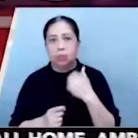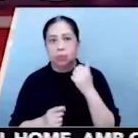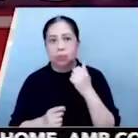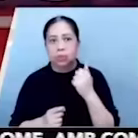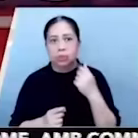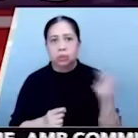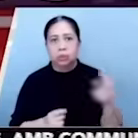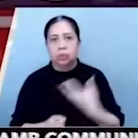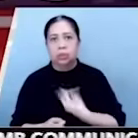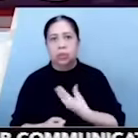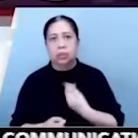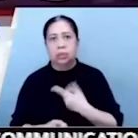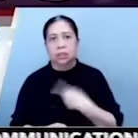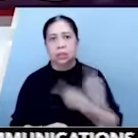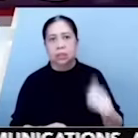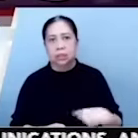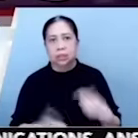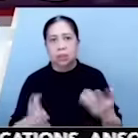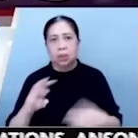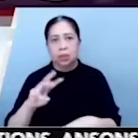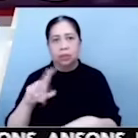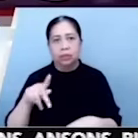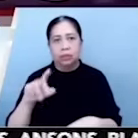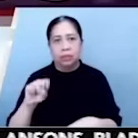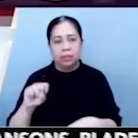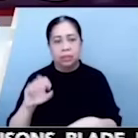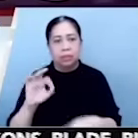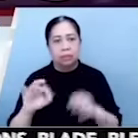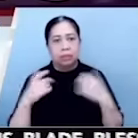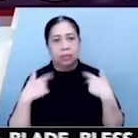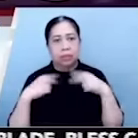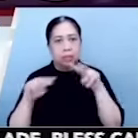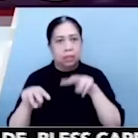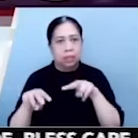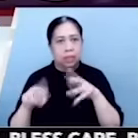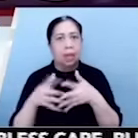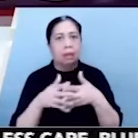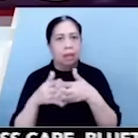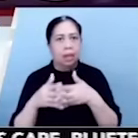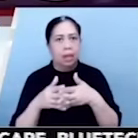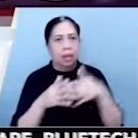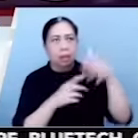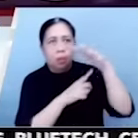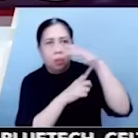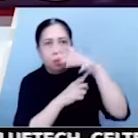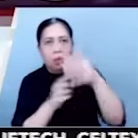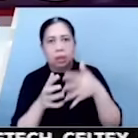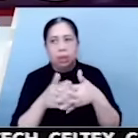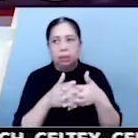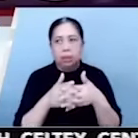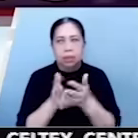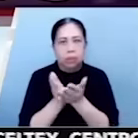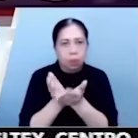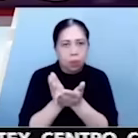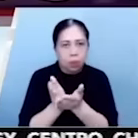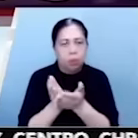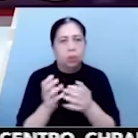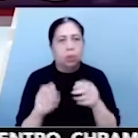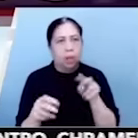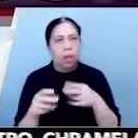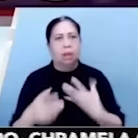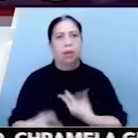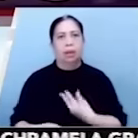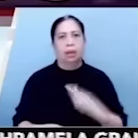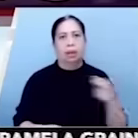sa West Philippine Sea pag may nakikita silang American aircraft o kaya Navy vessel. Dahil alam nila na